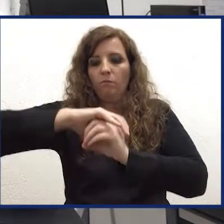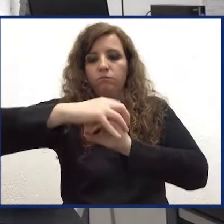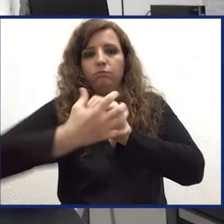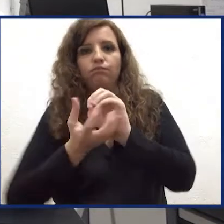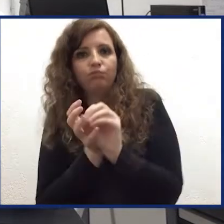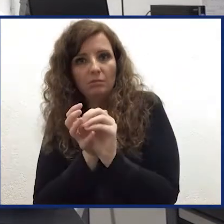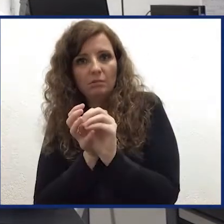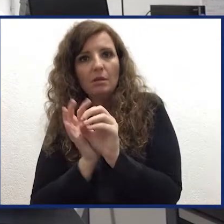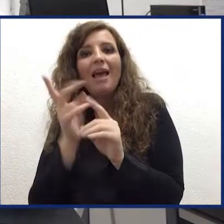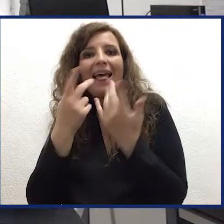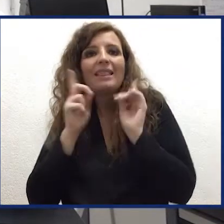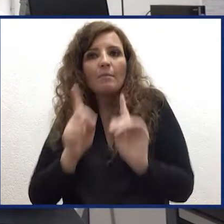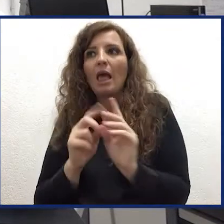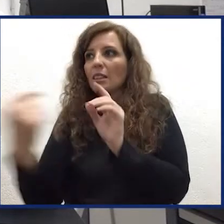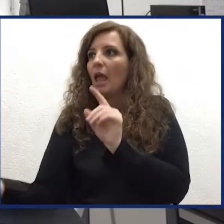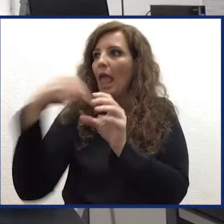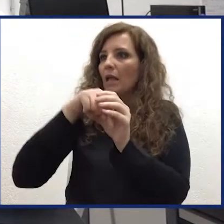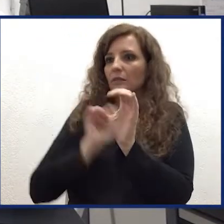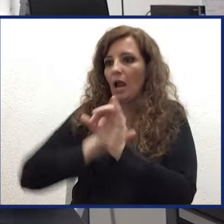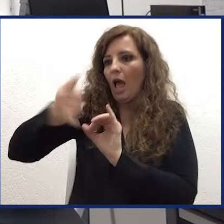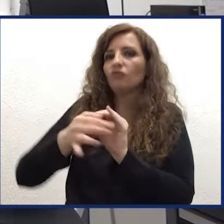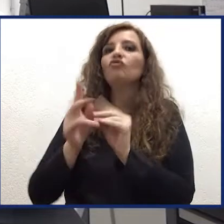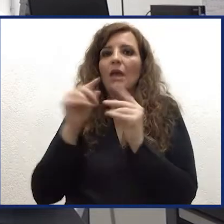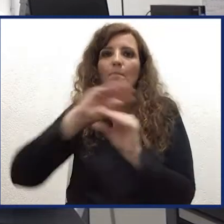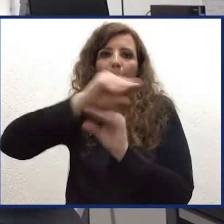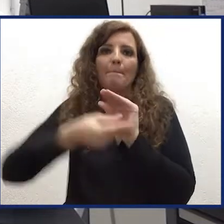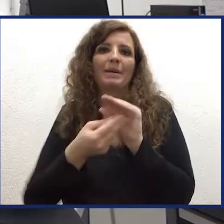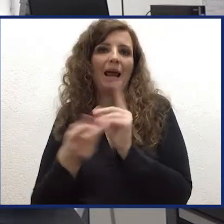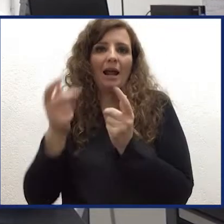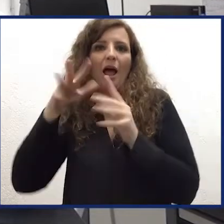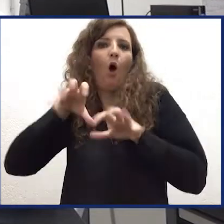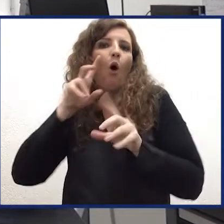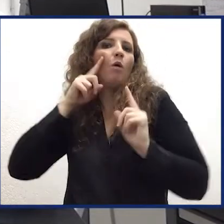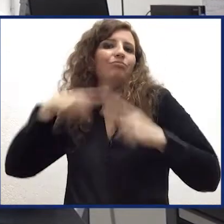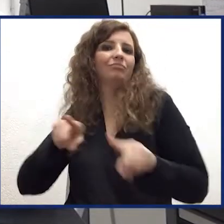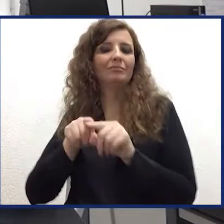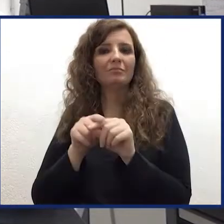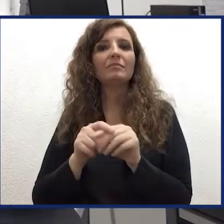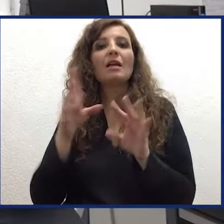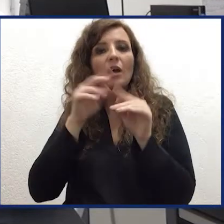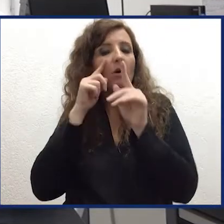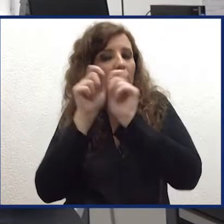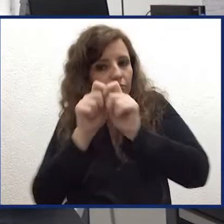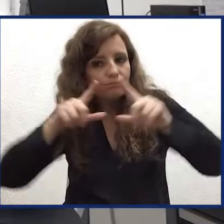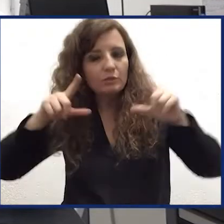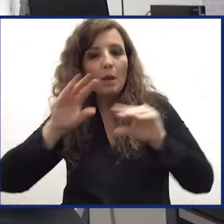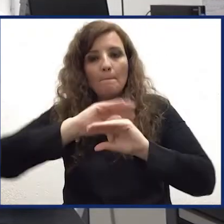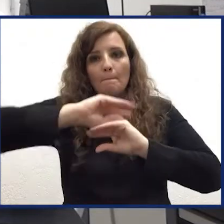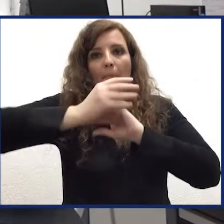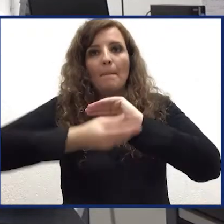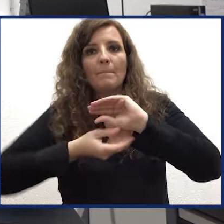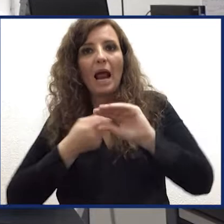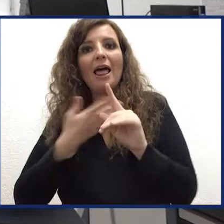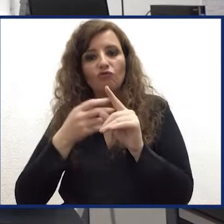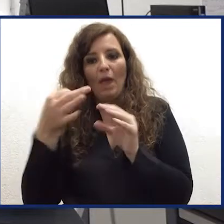cellula e regola il passaggio delle sostanze dall'interno all'esterno. Facendo un ingrandimento si può notare come all'interno di essa